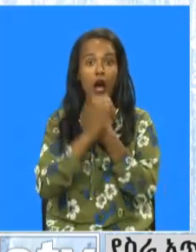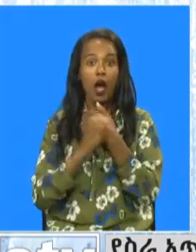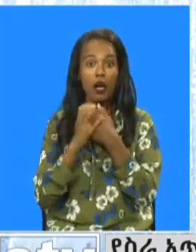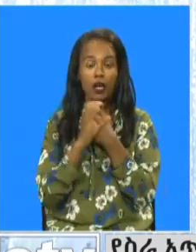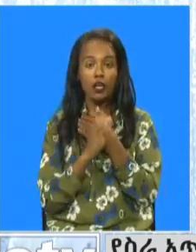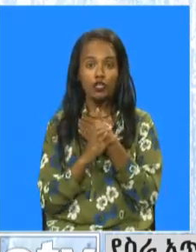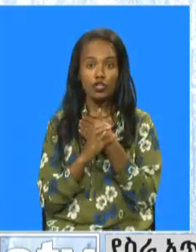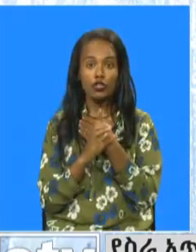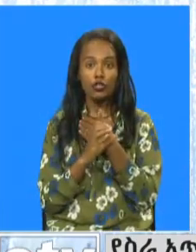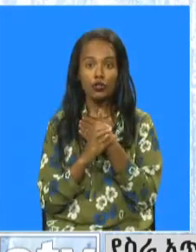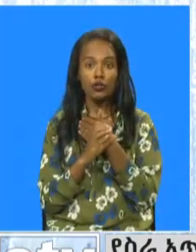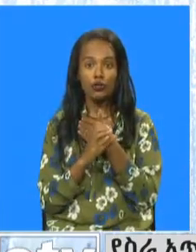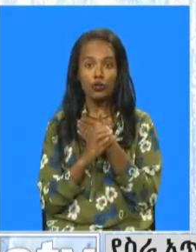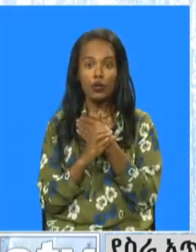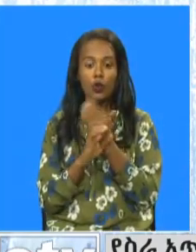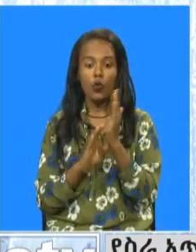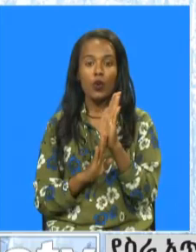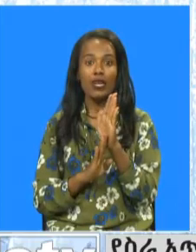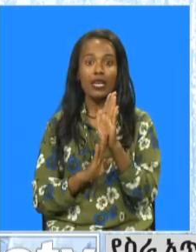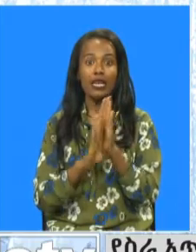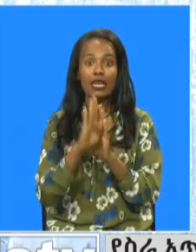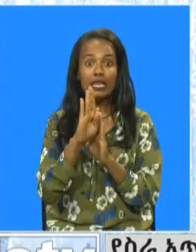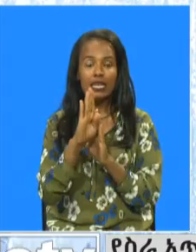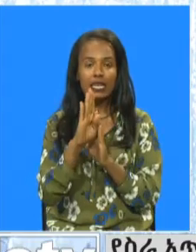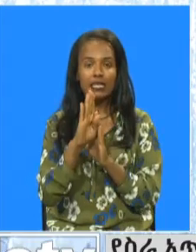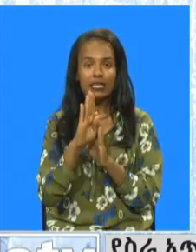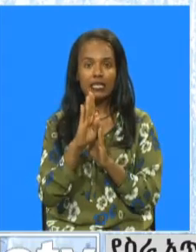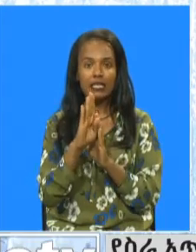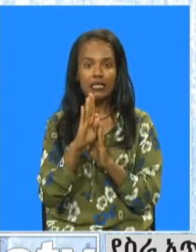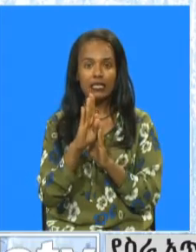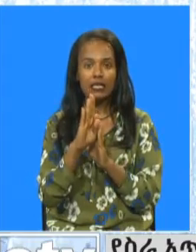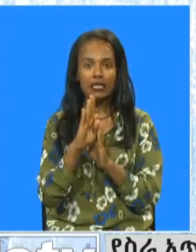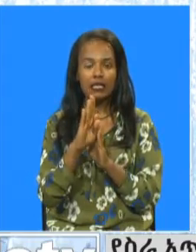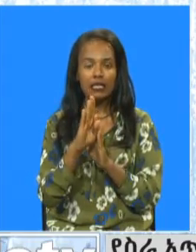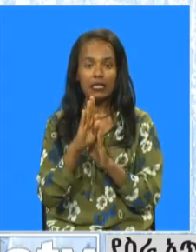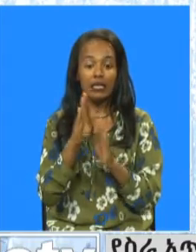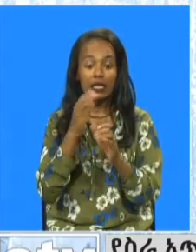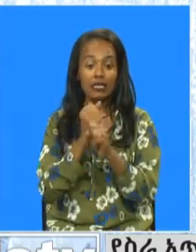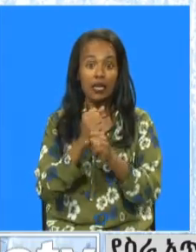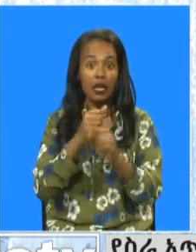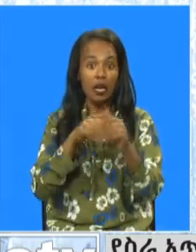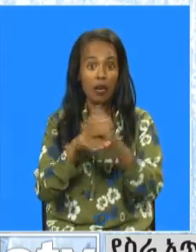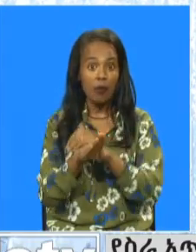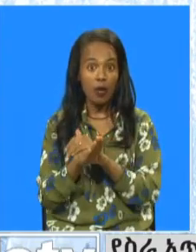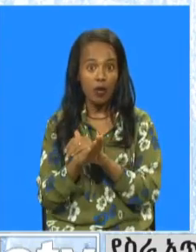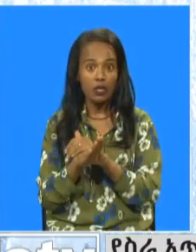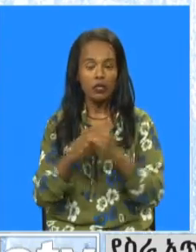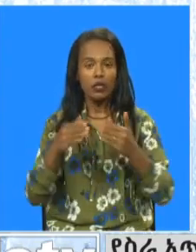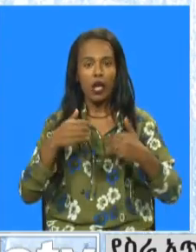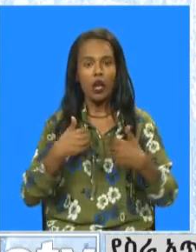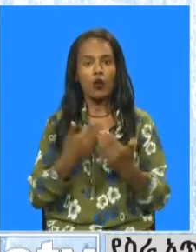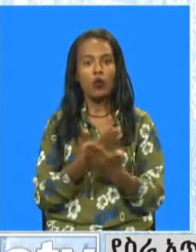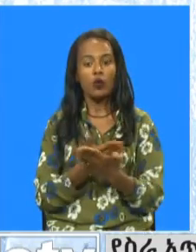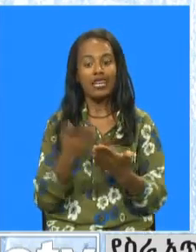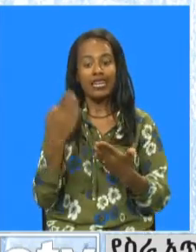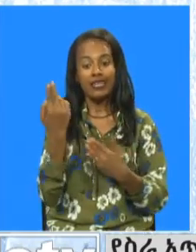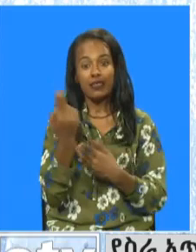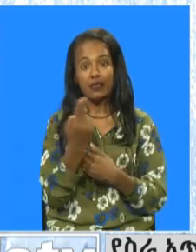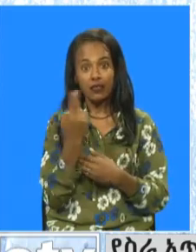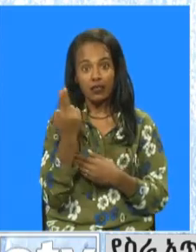አገራችን ወደ እድገቱ ይዘን ለመጓዝ ያለው ነገር